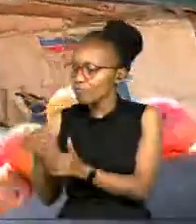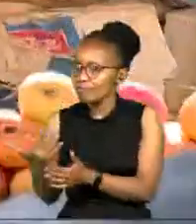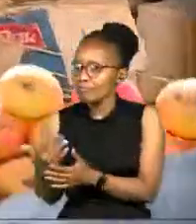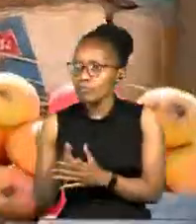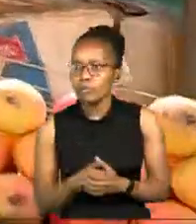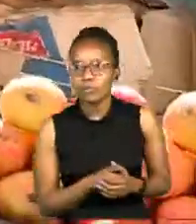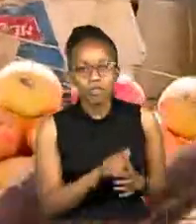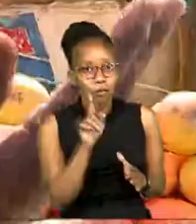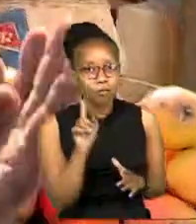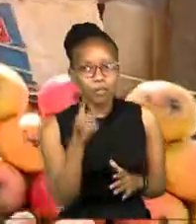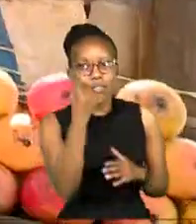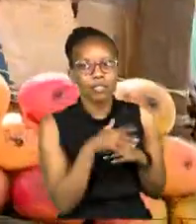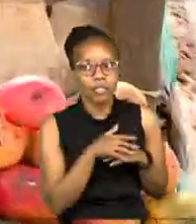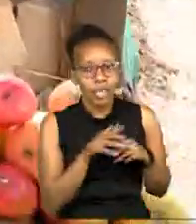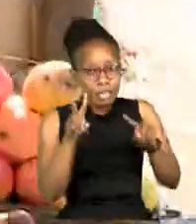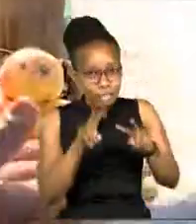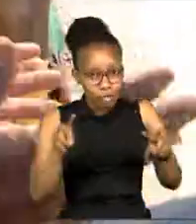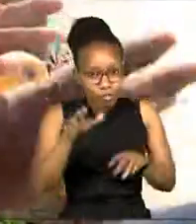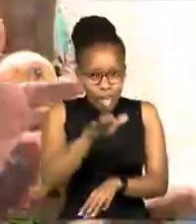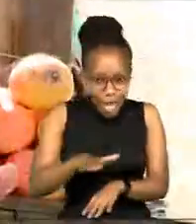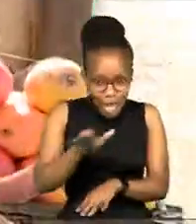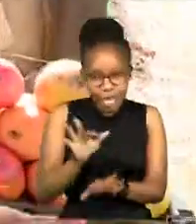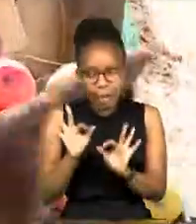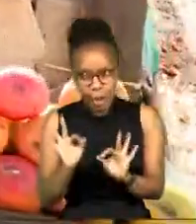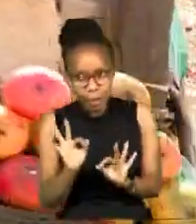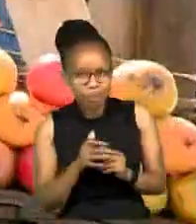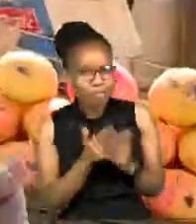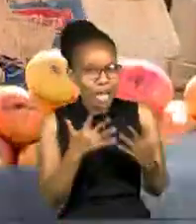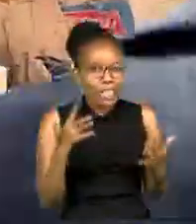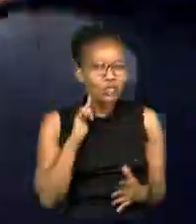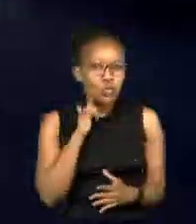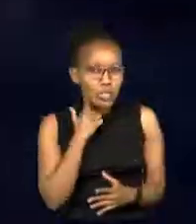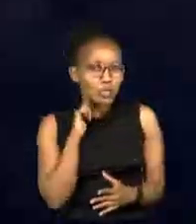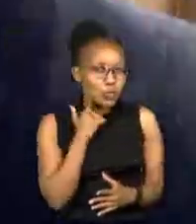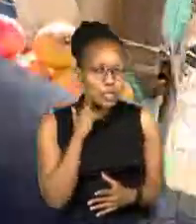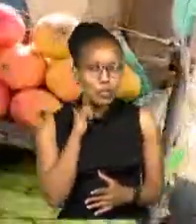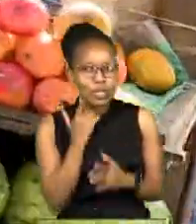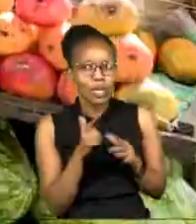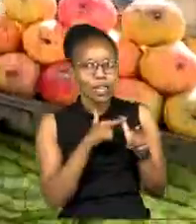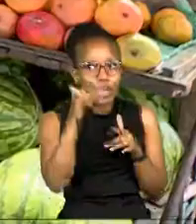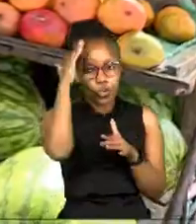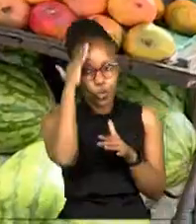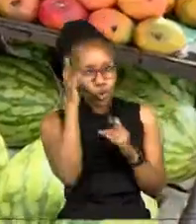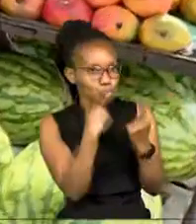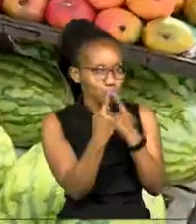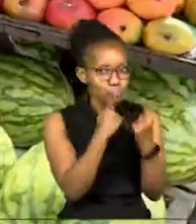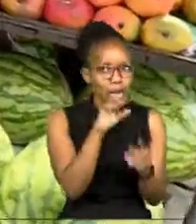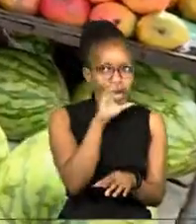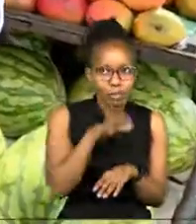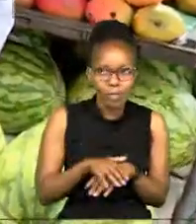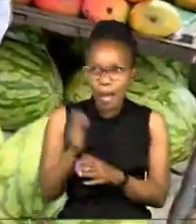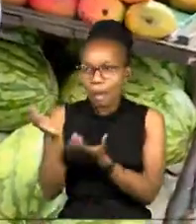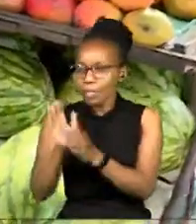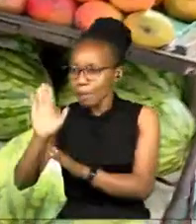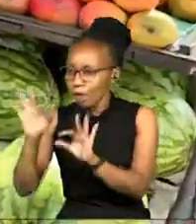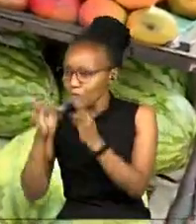Ni kitu ya kwanza ni utafute mahali mzuri, kitu tamtam. Alafu kitu ya pili ujue kuongea na customer. Na hii ni biashara ambayo umeanzisha